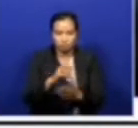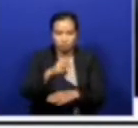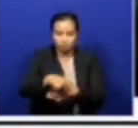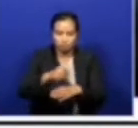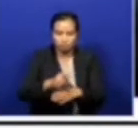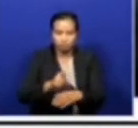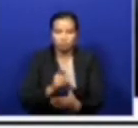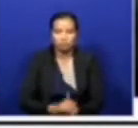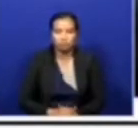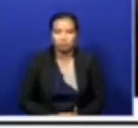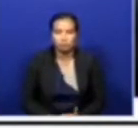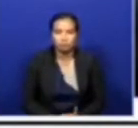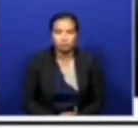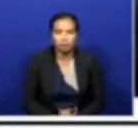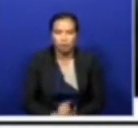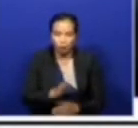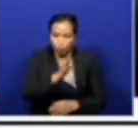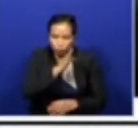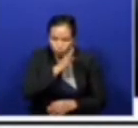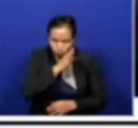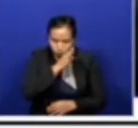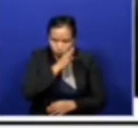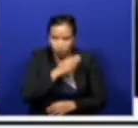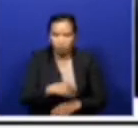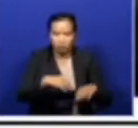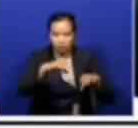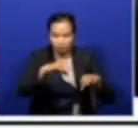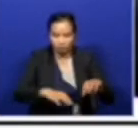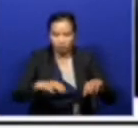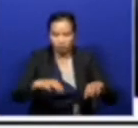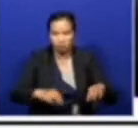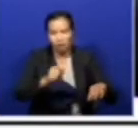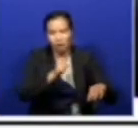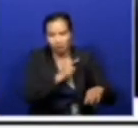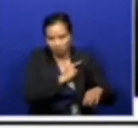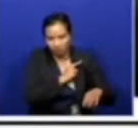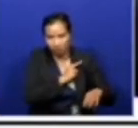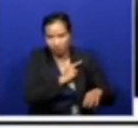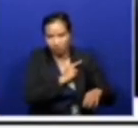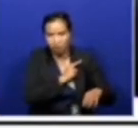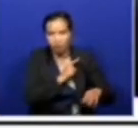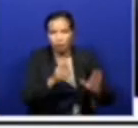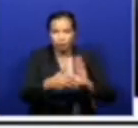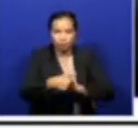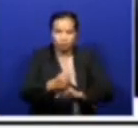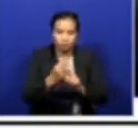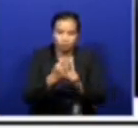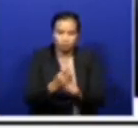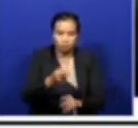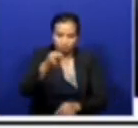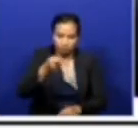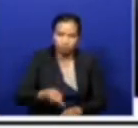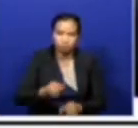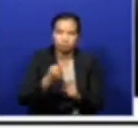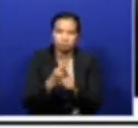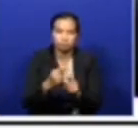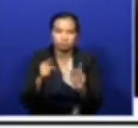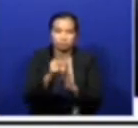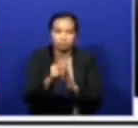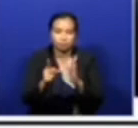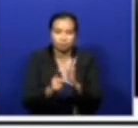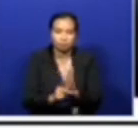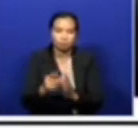าถ้าหน่วยงานที่รับผิดชอบปฏิบัติอย่างจริงจังตามกฎหมายที่มี